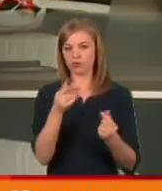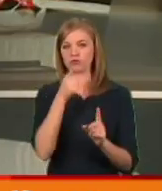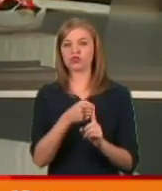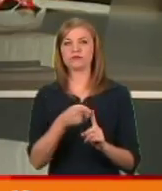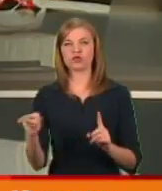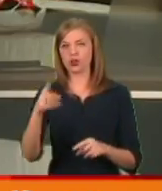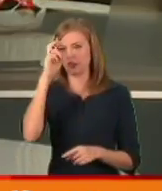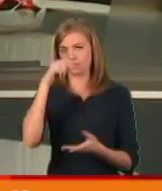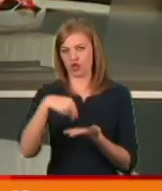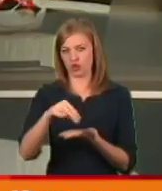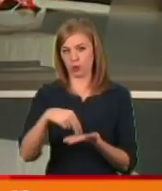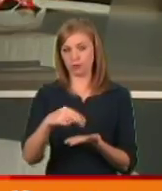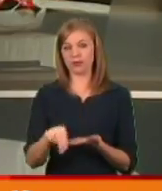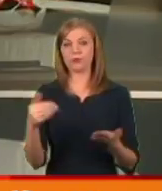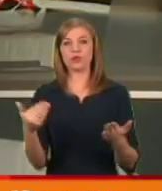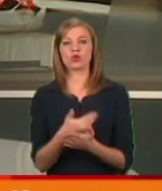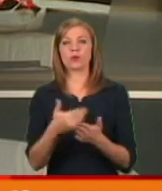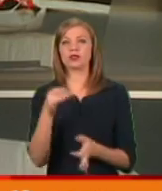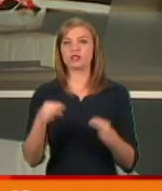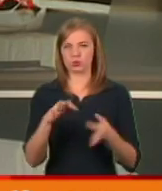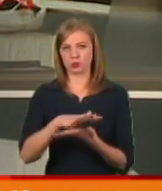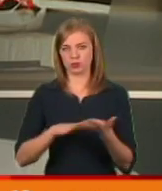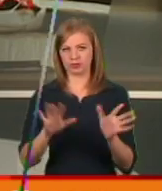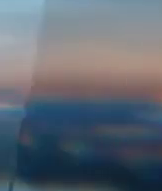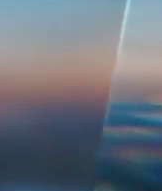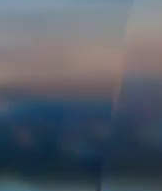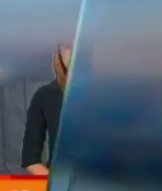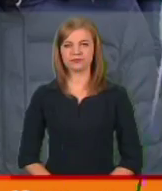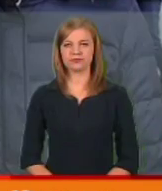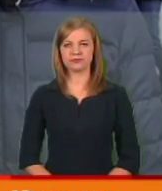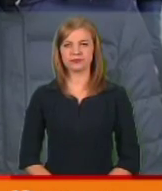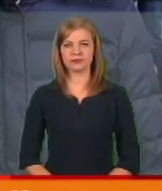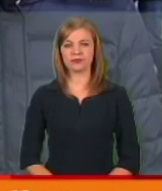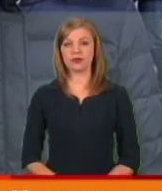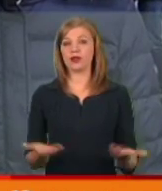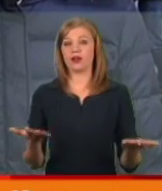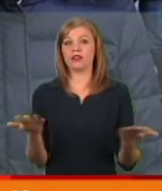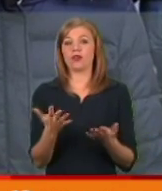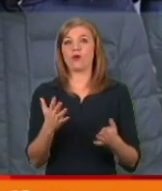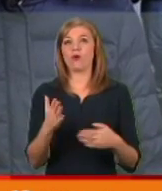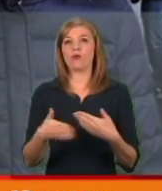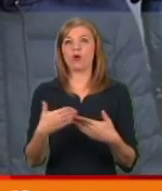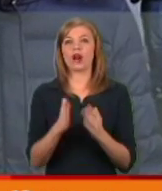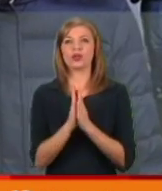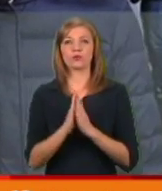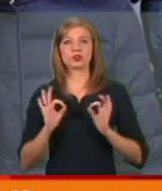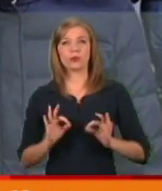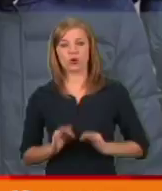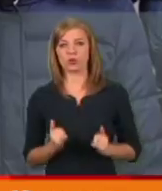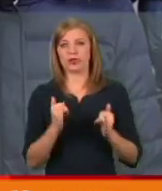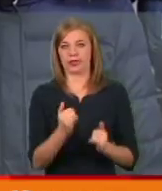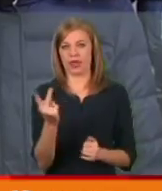час держзакупівель. Новини із суду від Олени Лунькової. Олено, якого покарання просила прокуратура